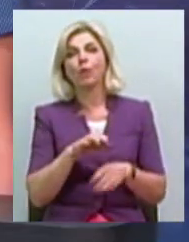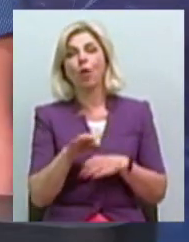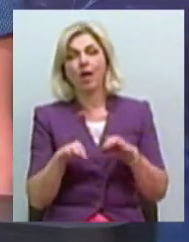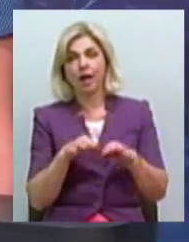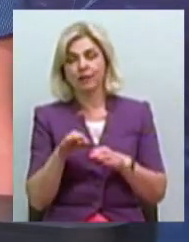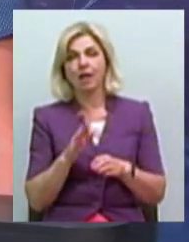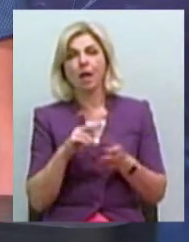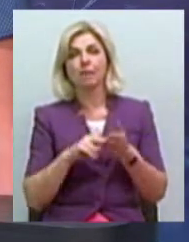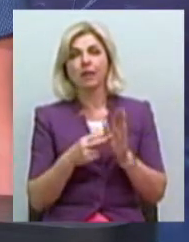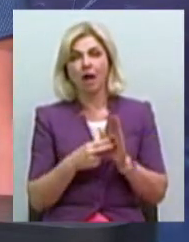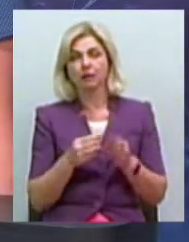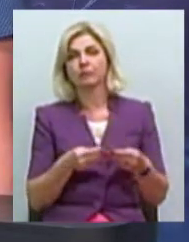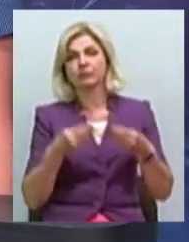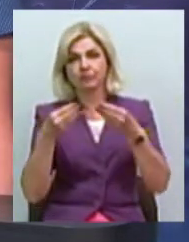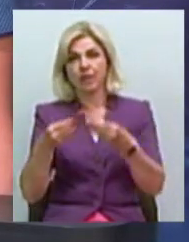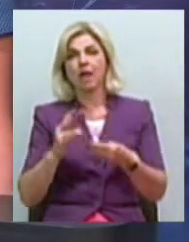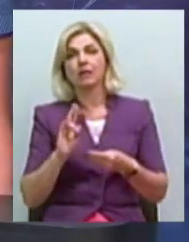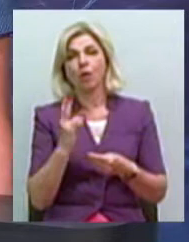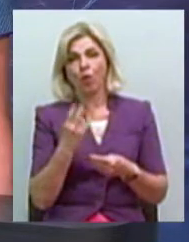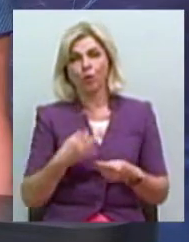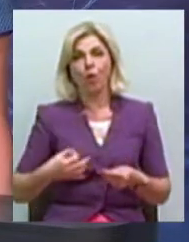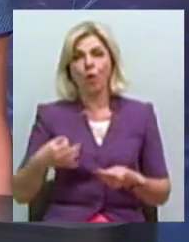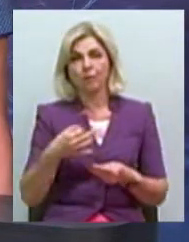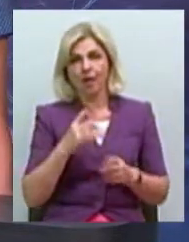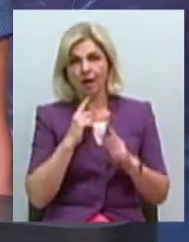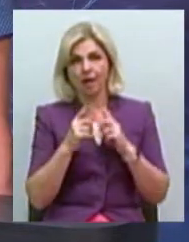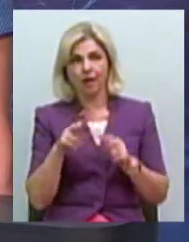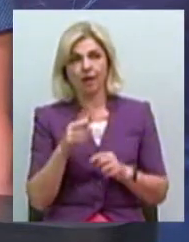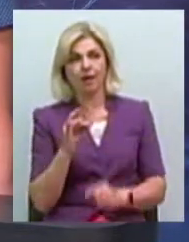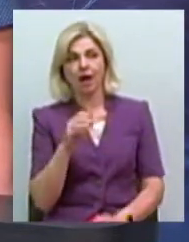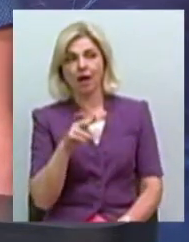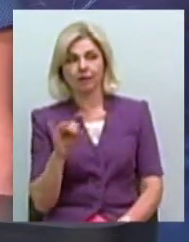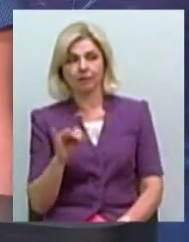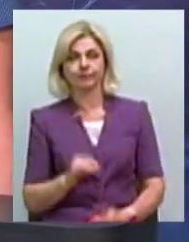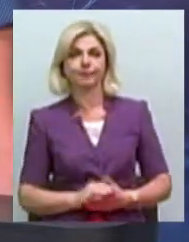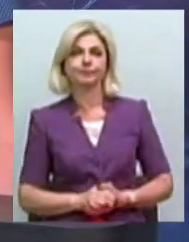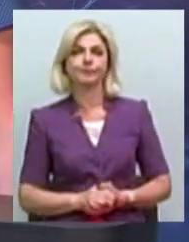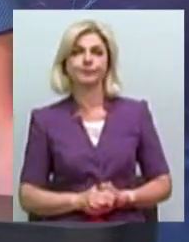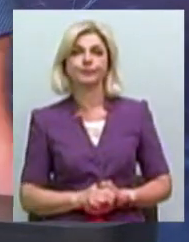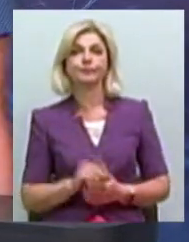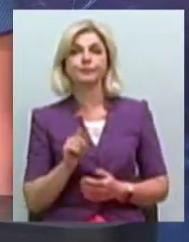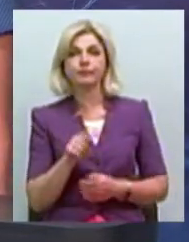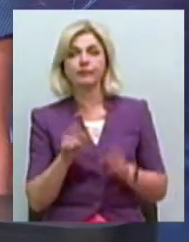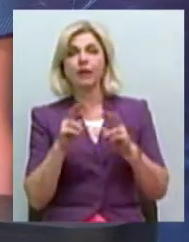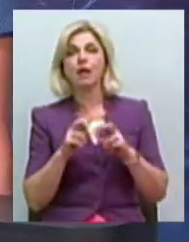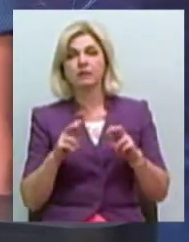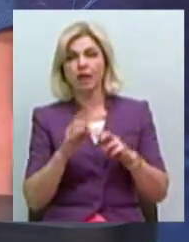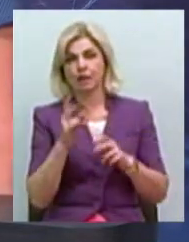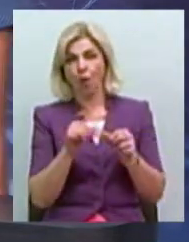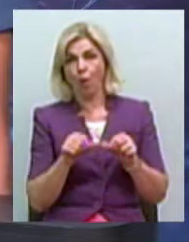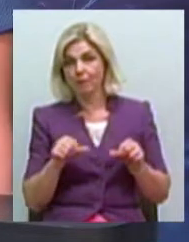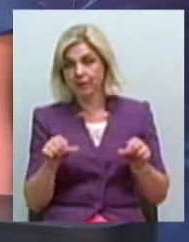до Миколаївської обласної ради, яка розглядає його на комісіях